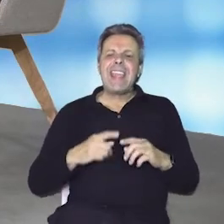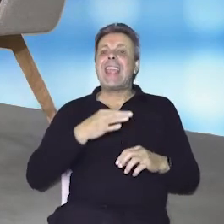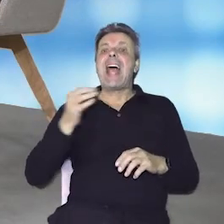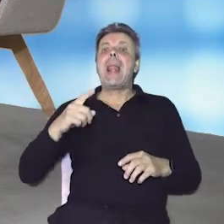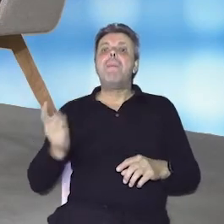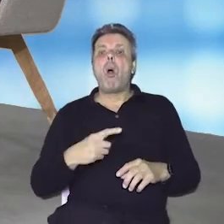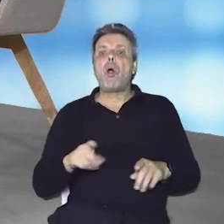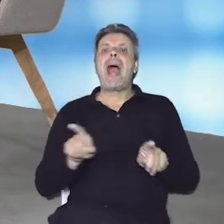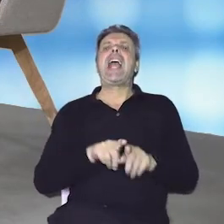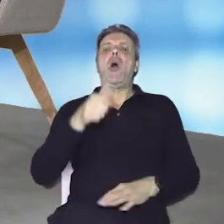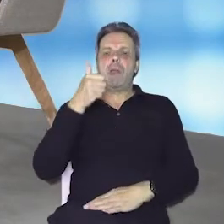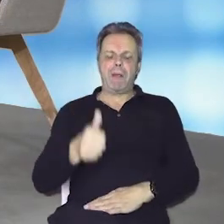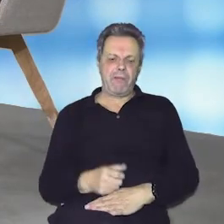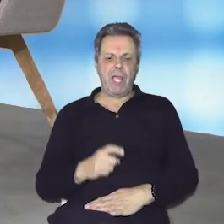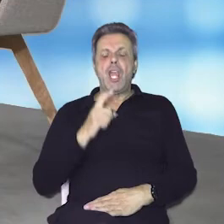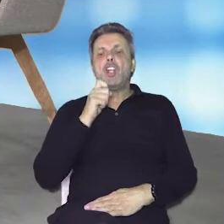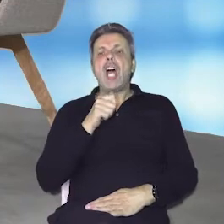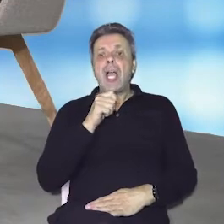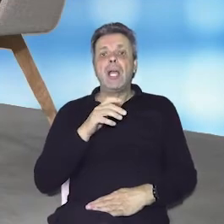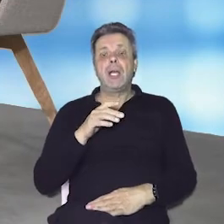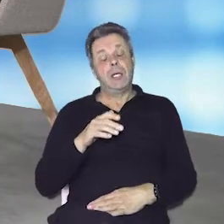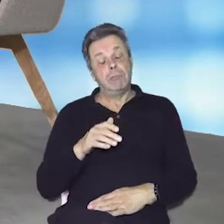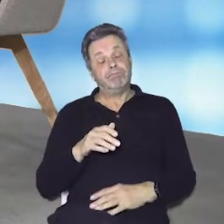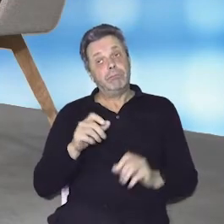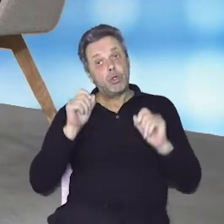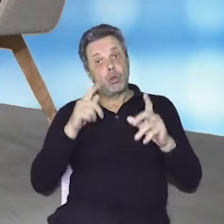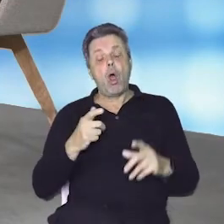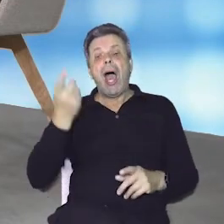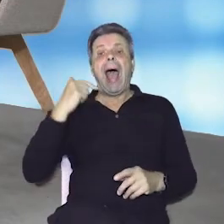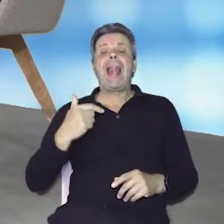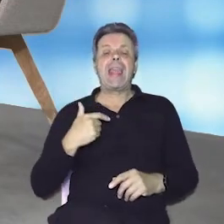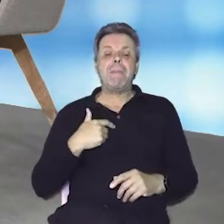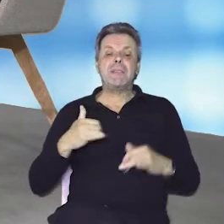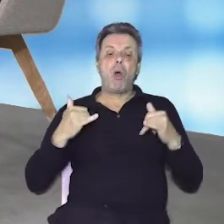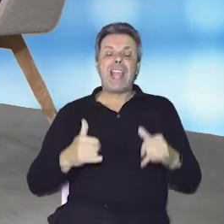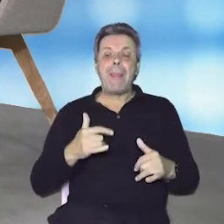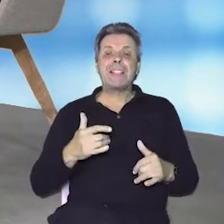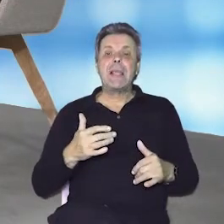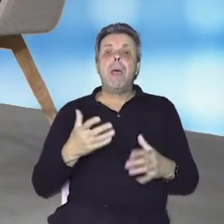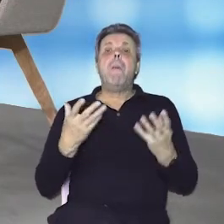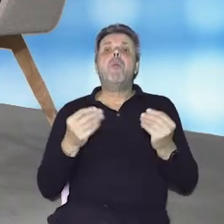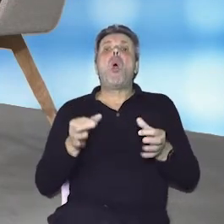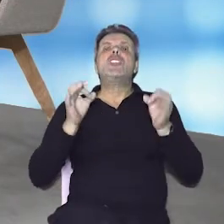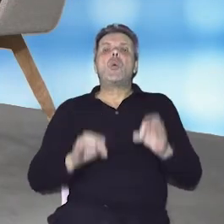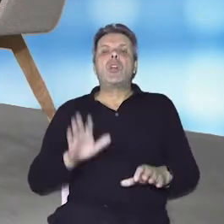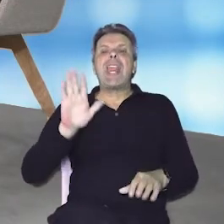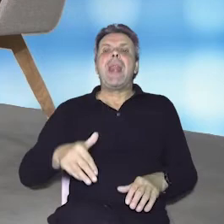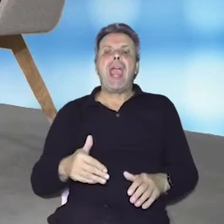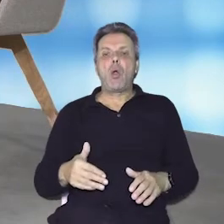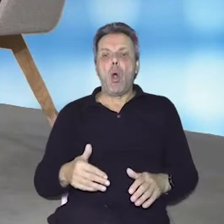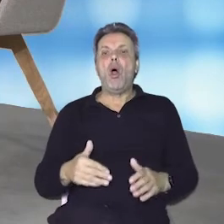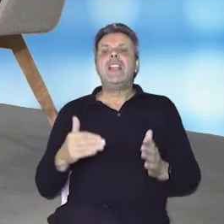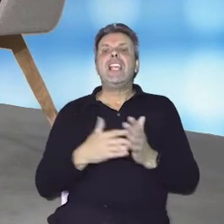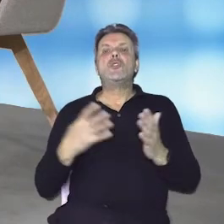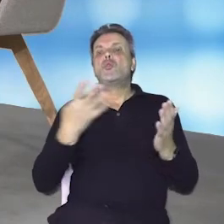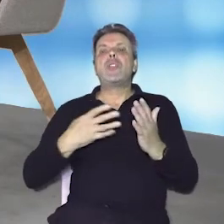što smo bili prvi. Ili čak, možda malo čudno zvuči, ali mi smo danas sigurniji nego što smo bili